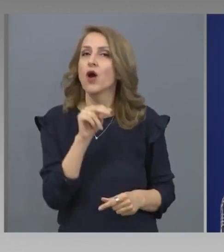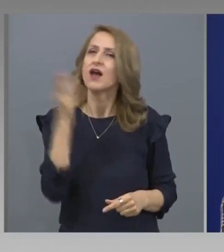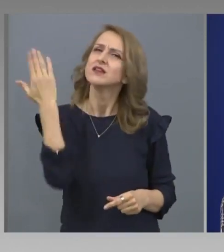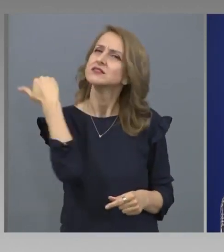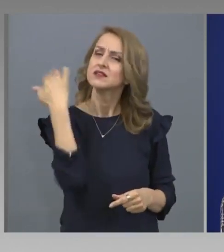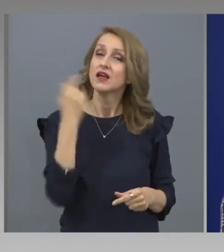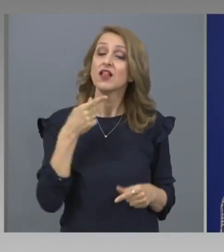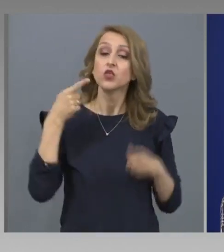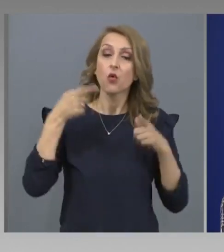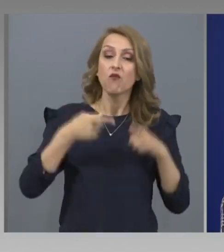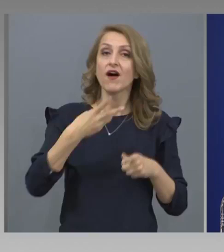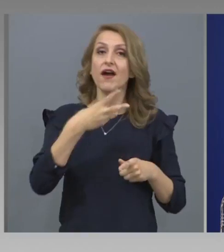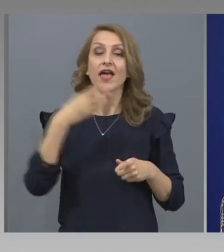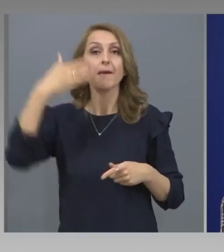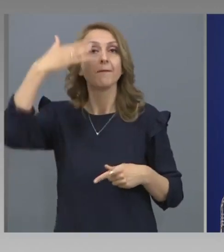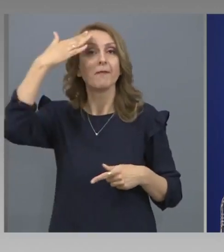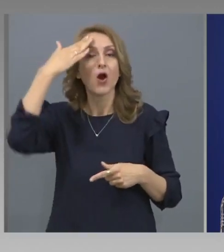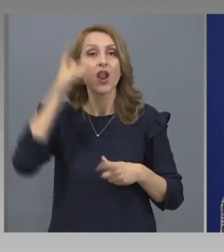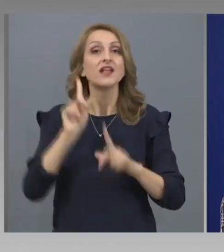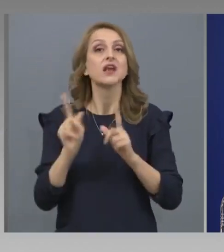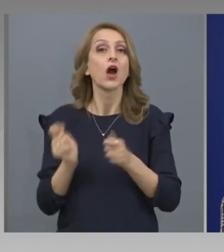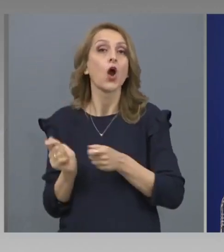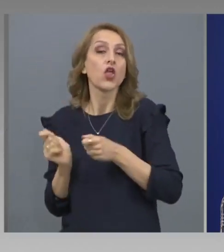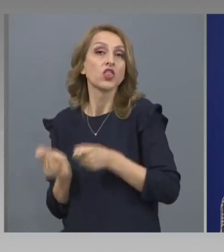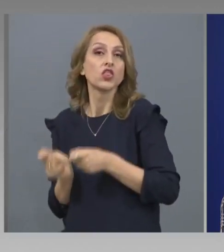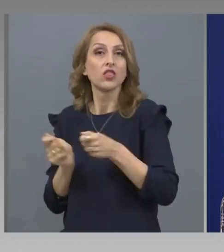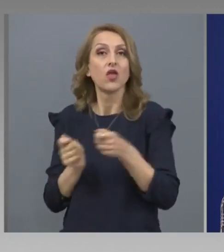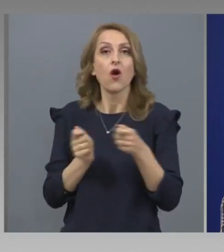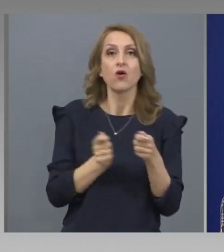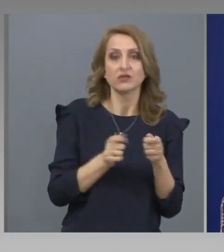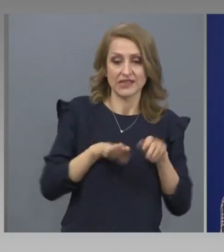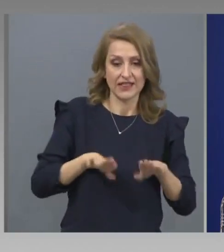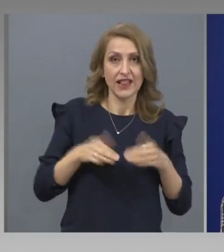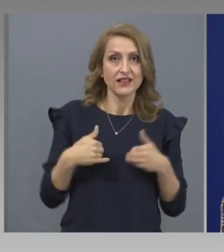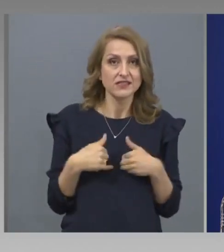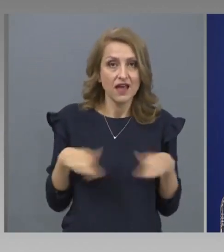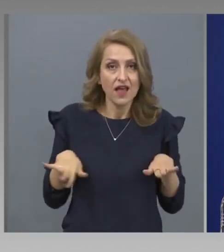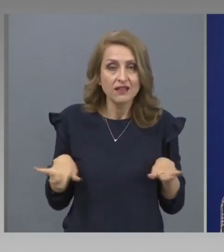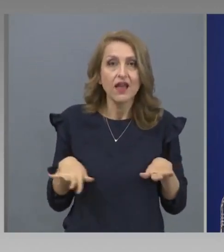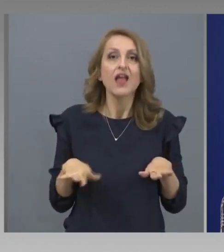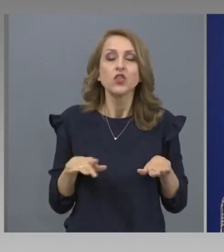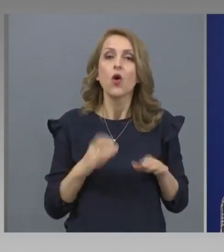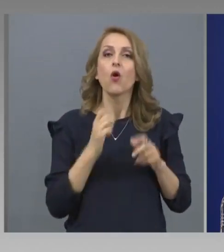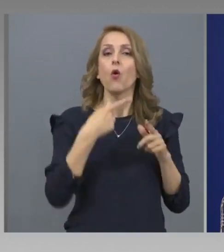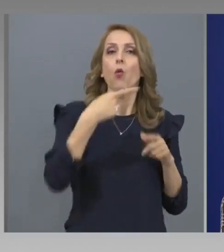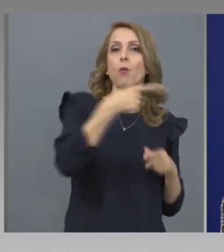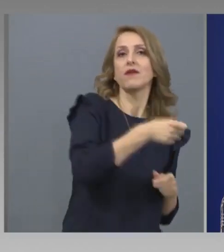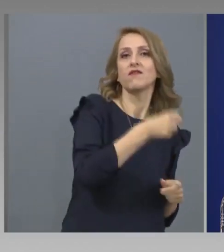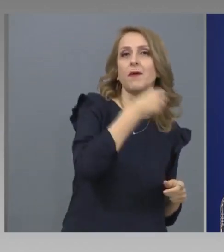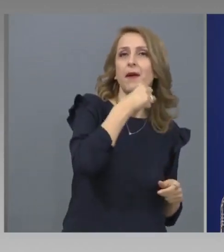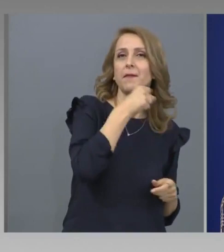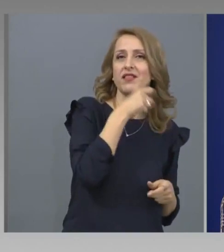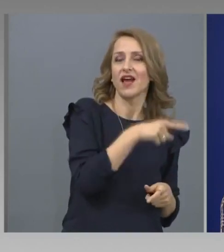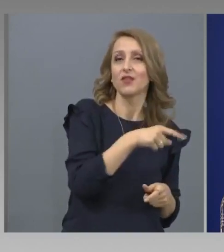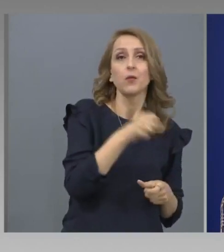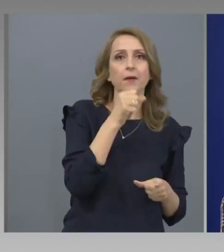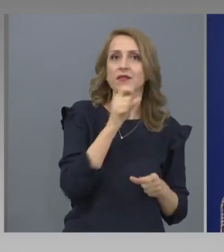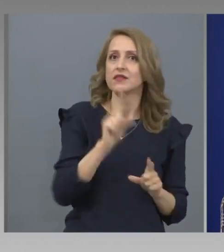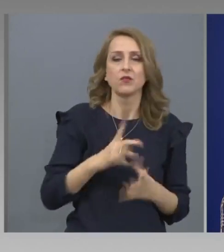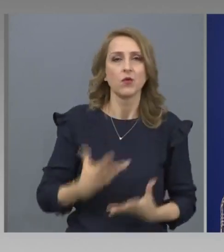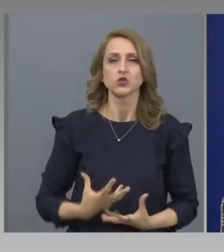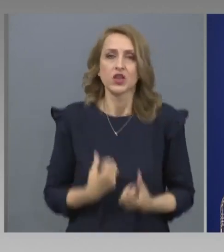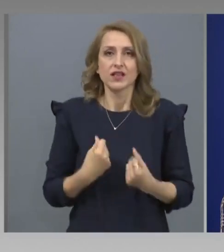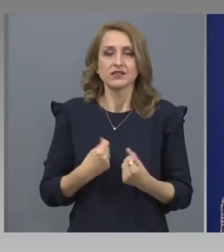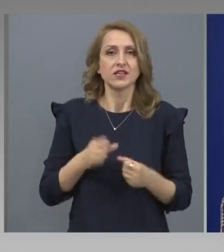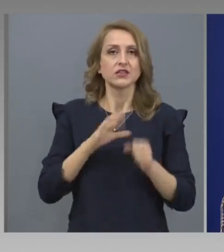която се носи от децата, но убива бабата и дядото. Така че трябва да се види какъв